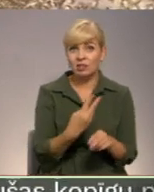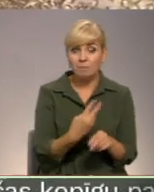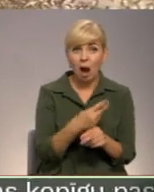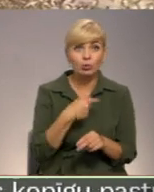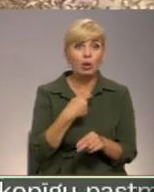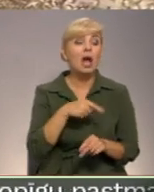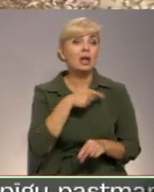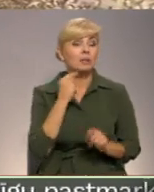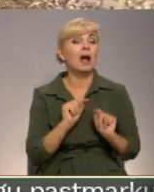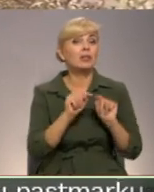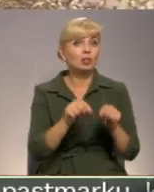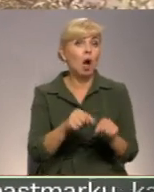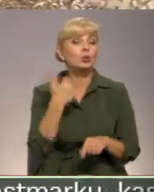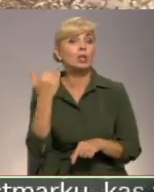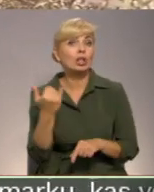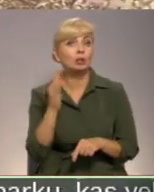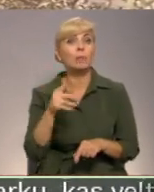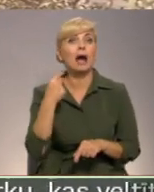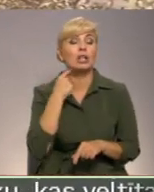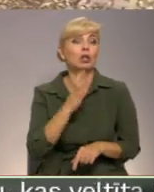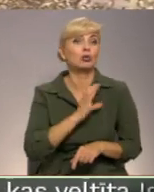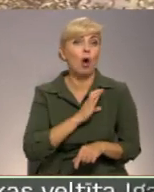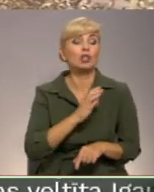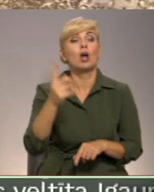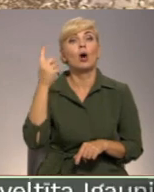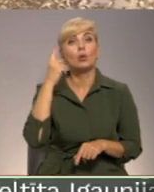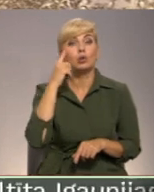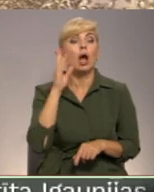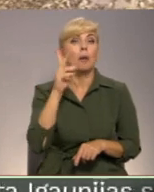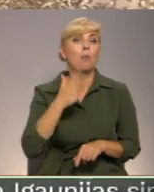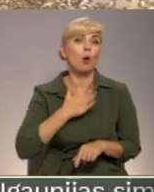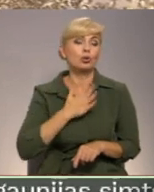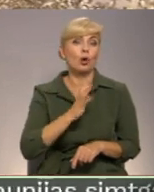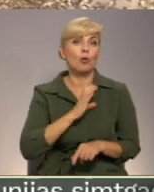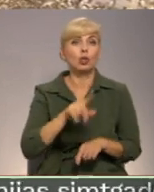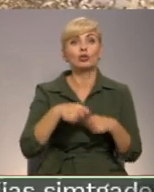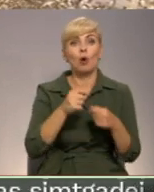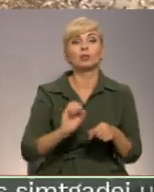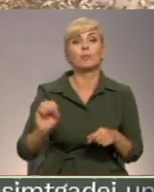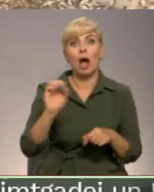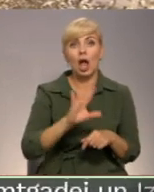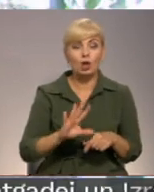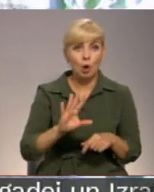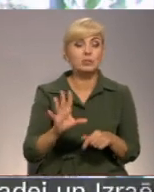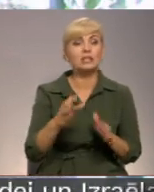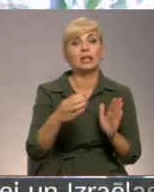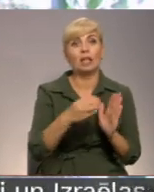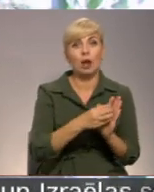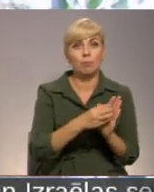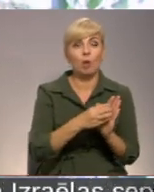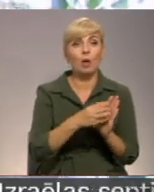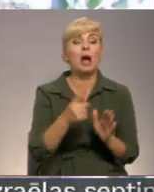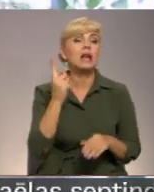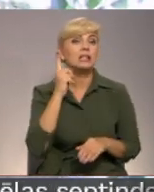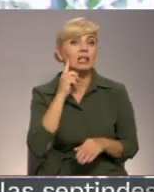es taisījos stāties, es interesējos arī par Rīgas koledžām un uzzināju, ka tikai mūsu koledža dot Eiropas izglītību un Eiropas diplomus.